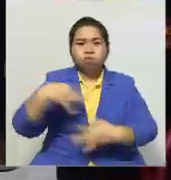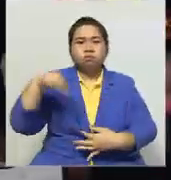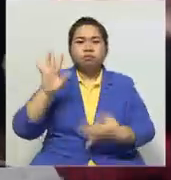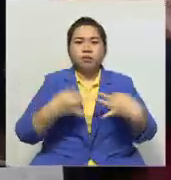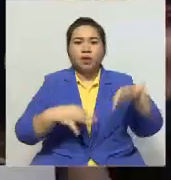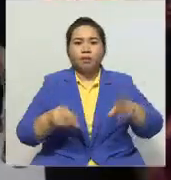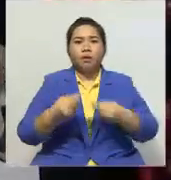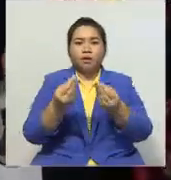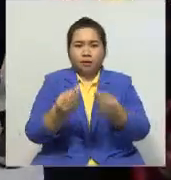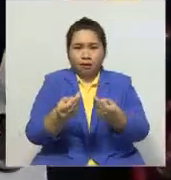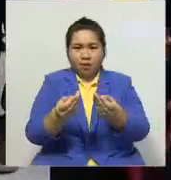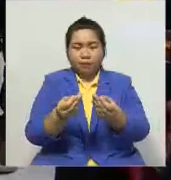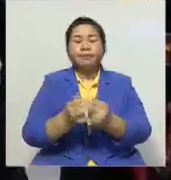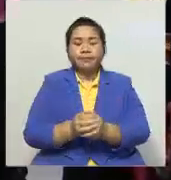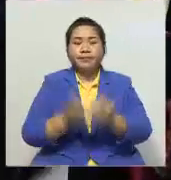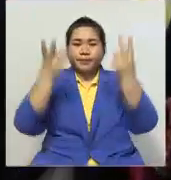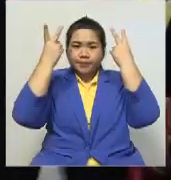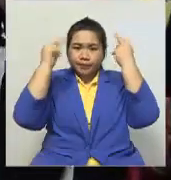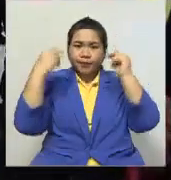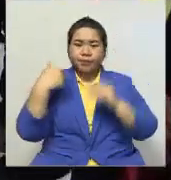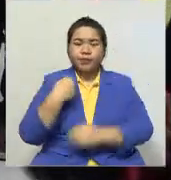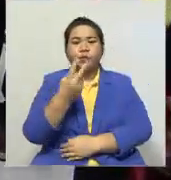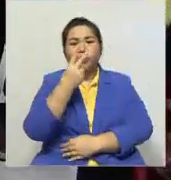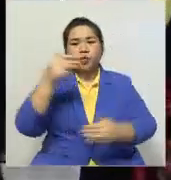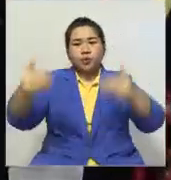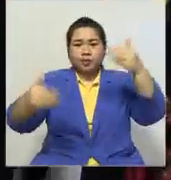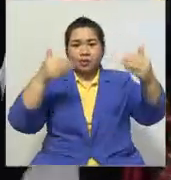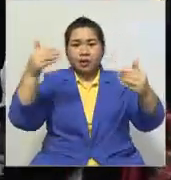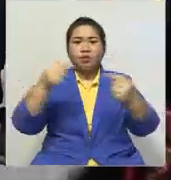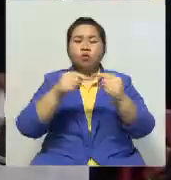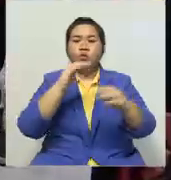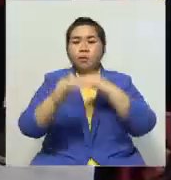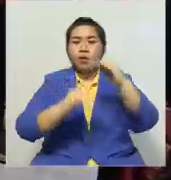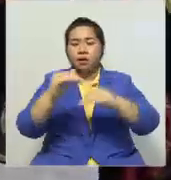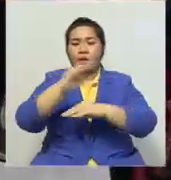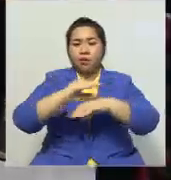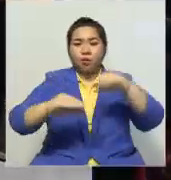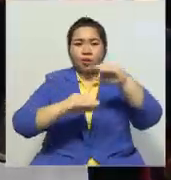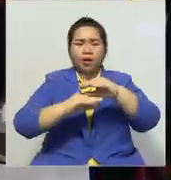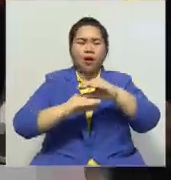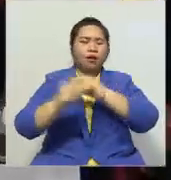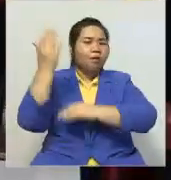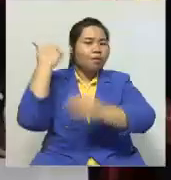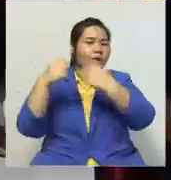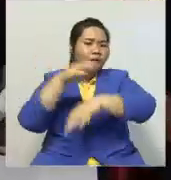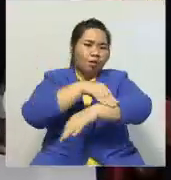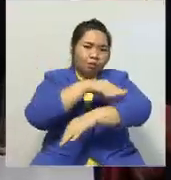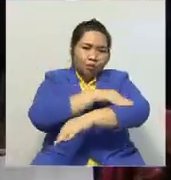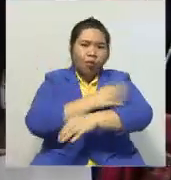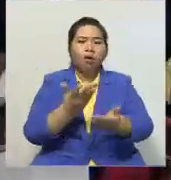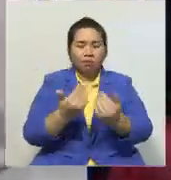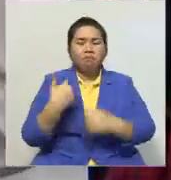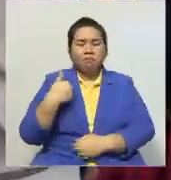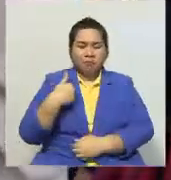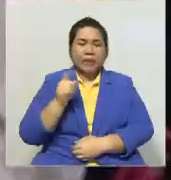การต้อนรับจากนั้นนายกรัฐมนตรีก็ได้เข้าชมนิทรรศการการพัฒนาโครงการแพทย์แผนไทยนะคะเนื่องจากว่าศูนย์แพทย์แ